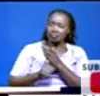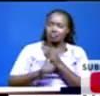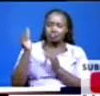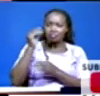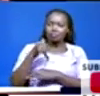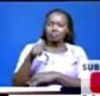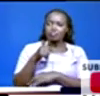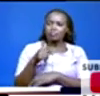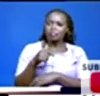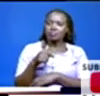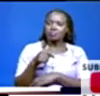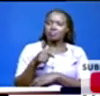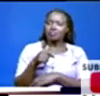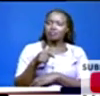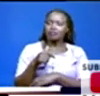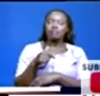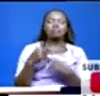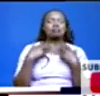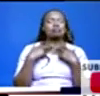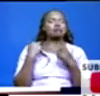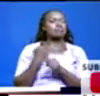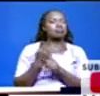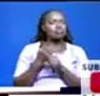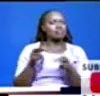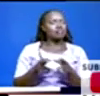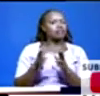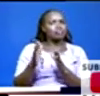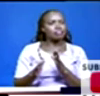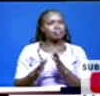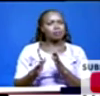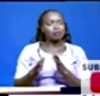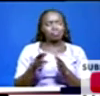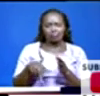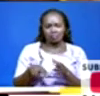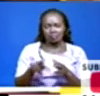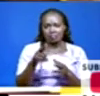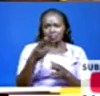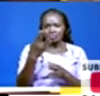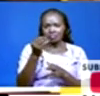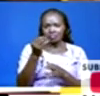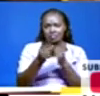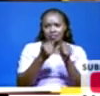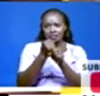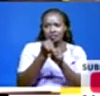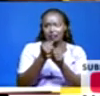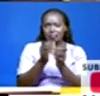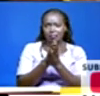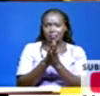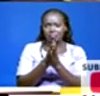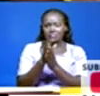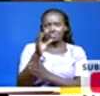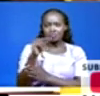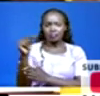would slave away, she'd work really hard by the roadside. She was by the roadside for 4 decades. Shujaa huyo wa CNN